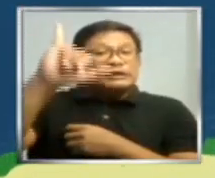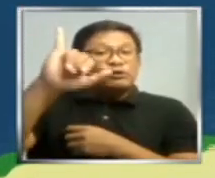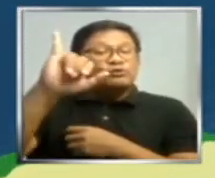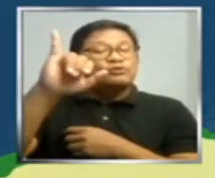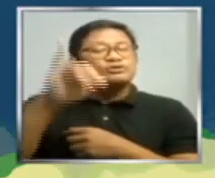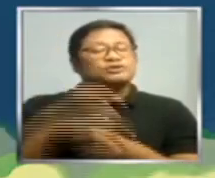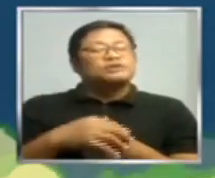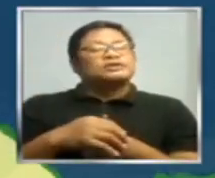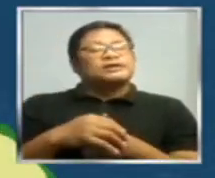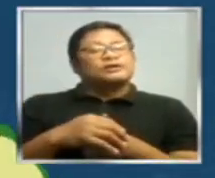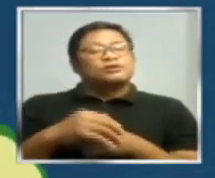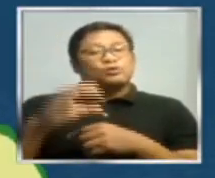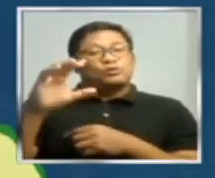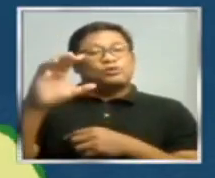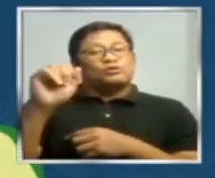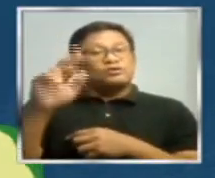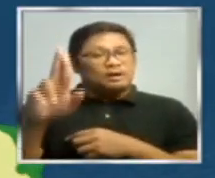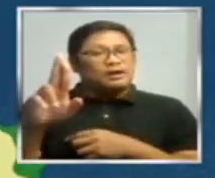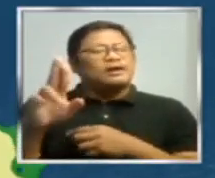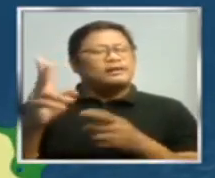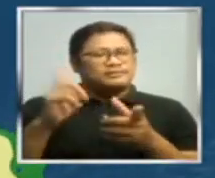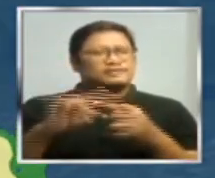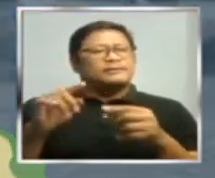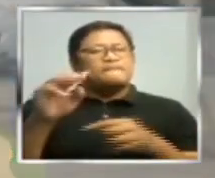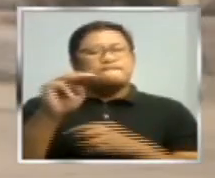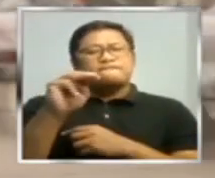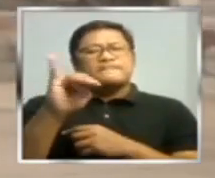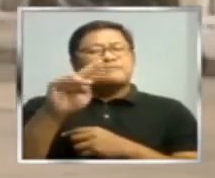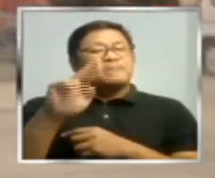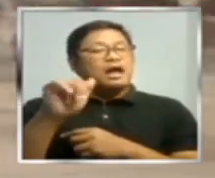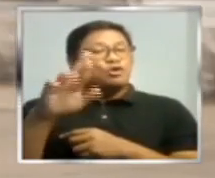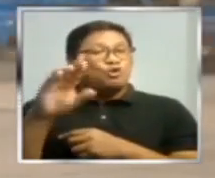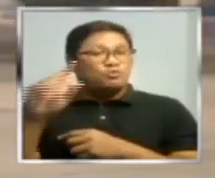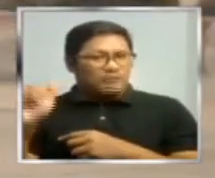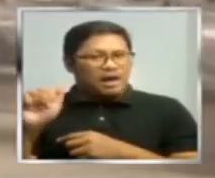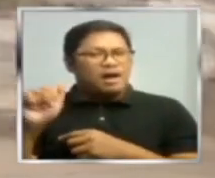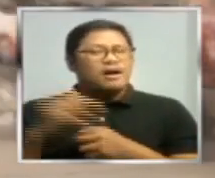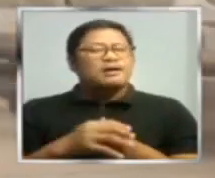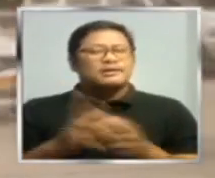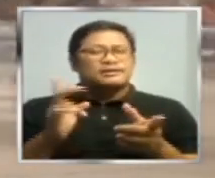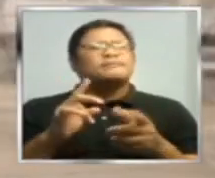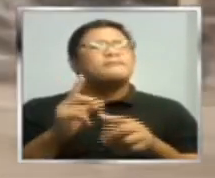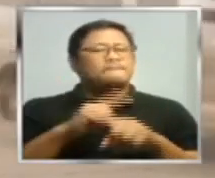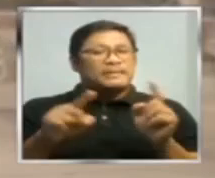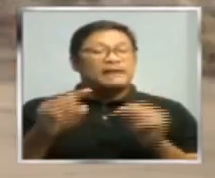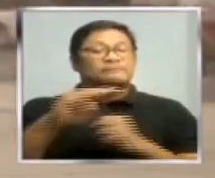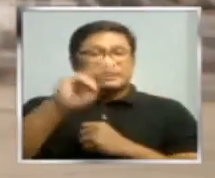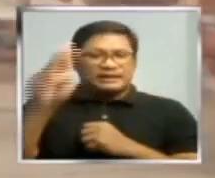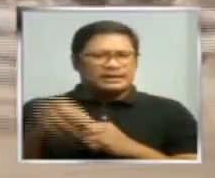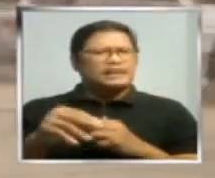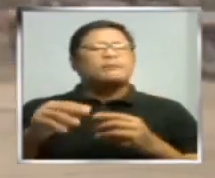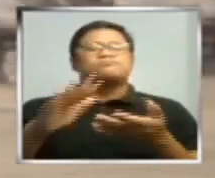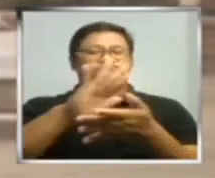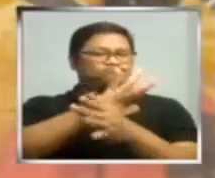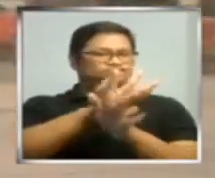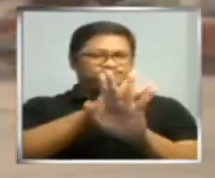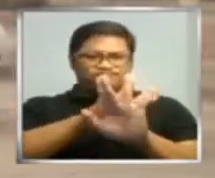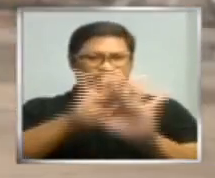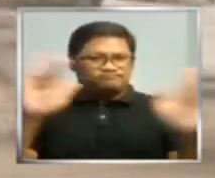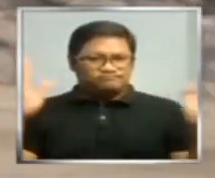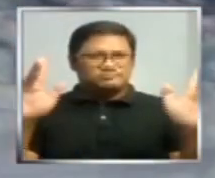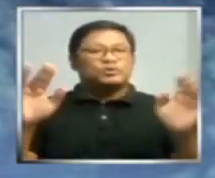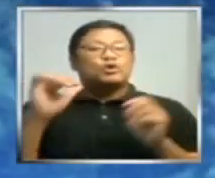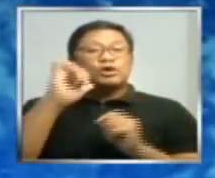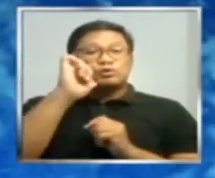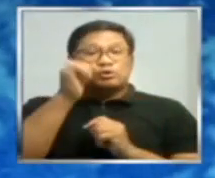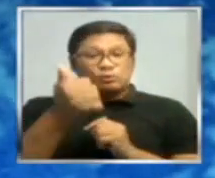Central Luzon at Mimaropa Region. Mananatili namang maalinsangan bukas sa Metro Manila. Yan po ang latest mula sa GMA